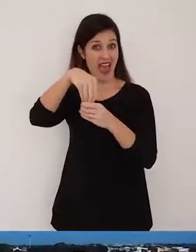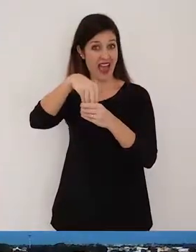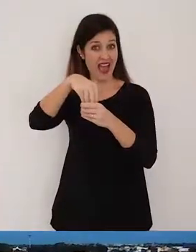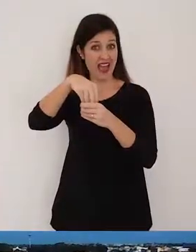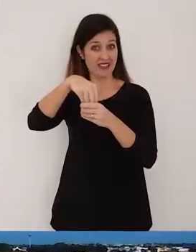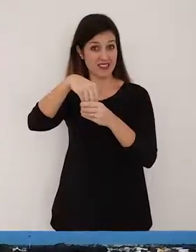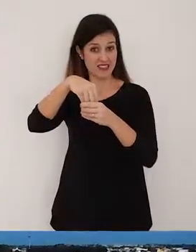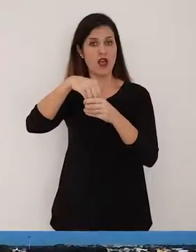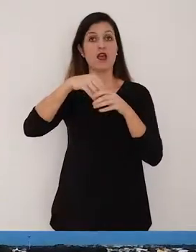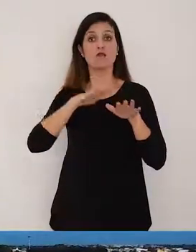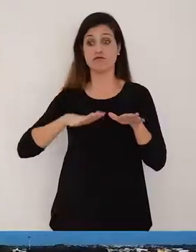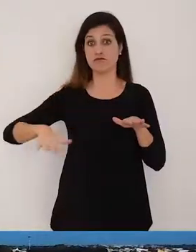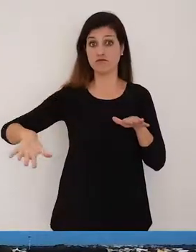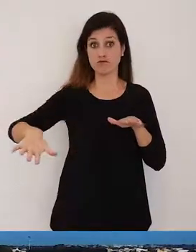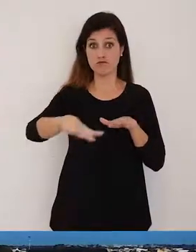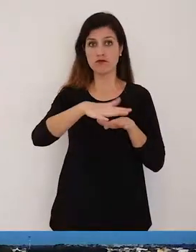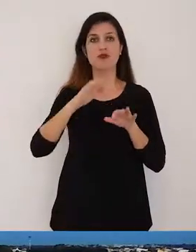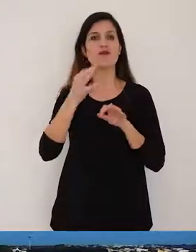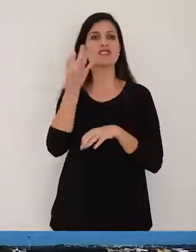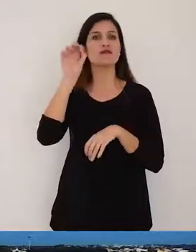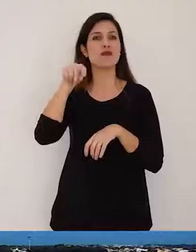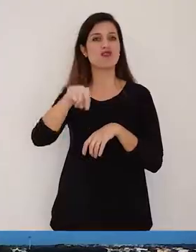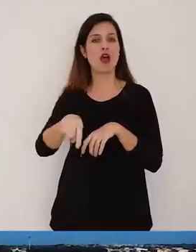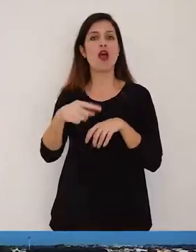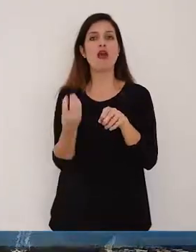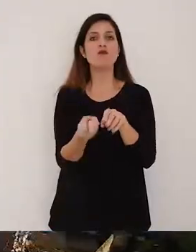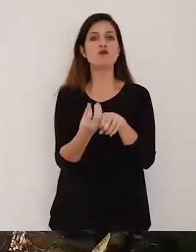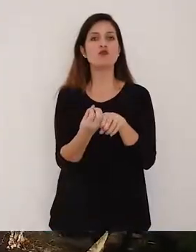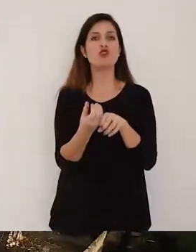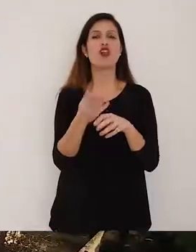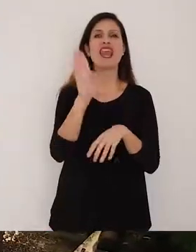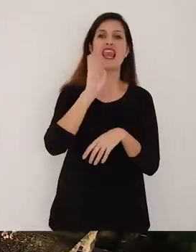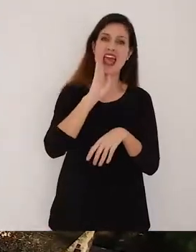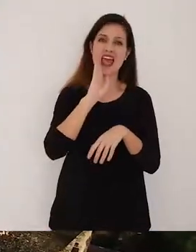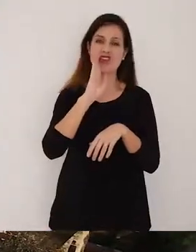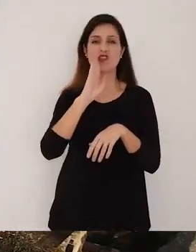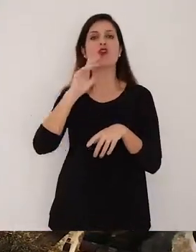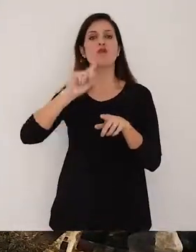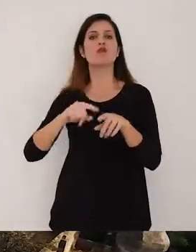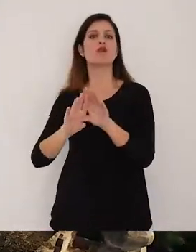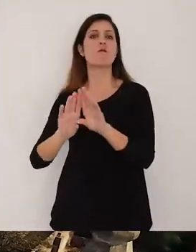consolidandosi così nel circondario come distretto del legno e del mobile.